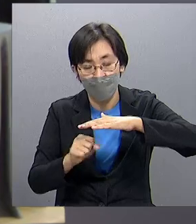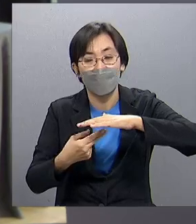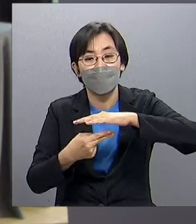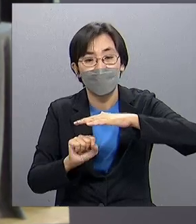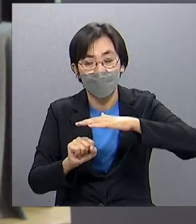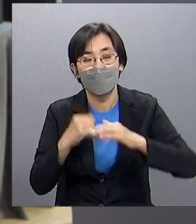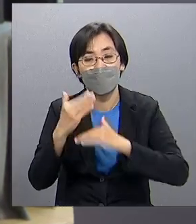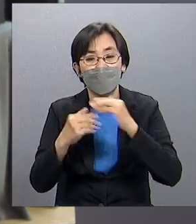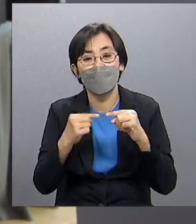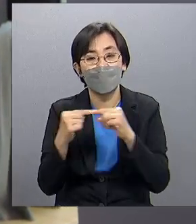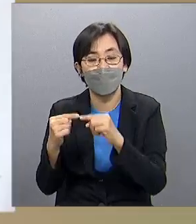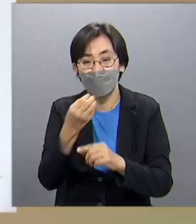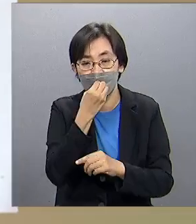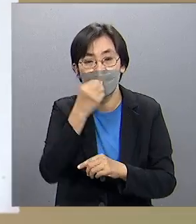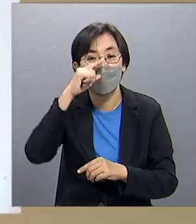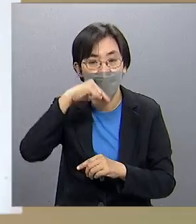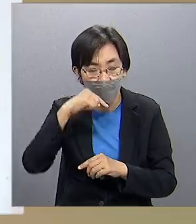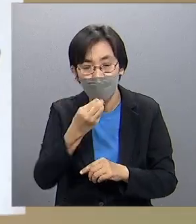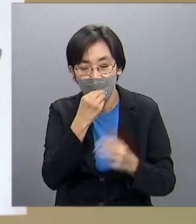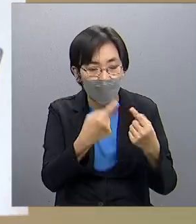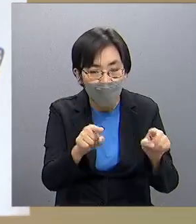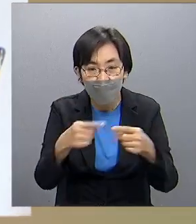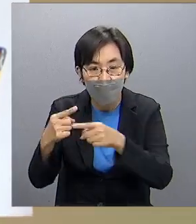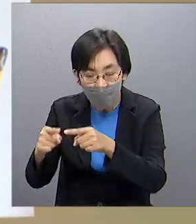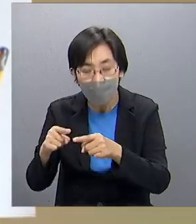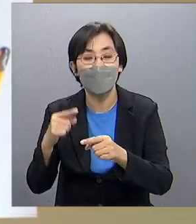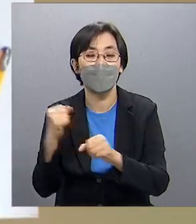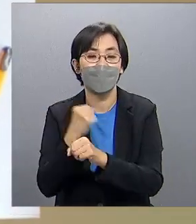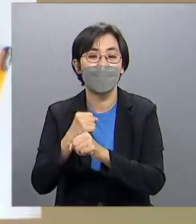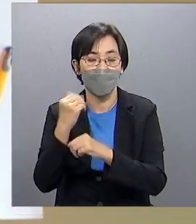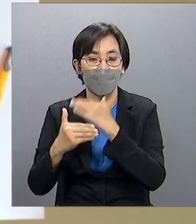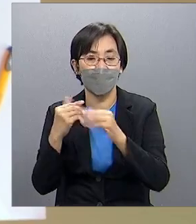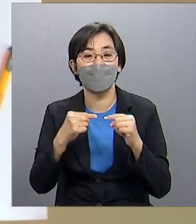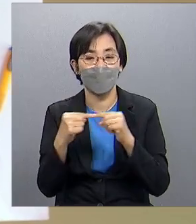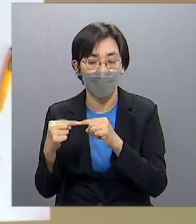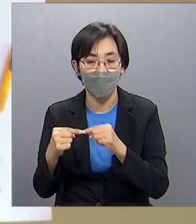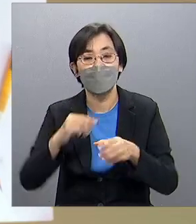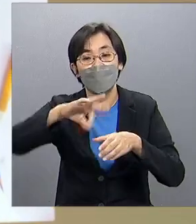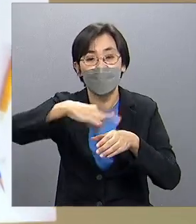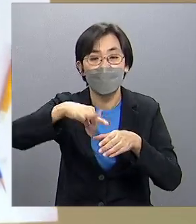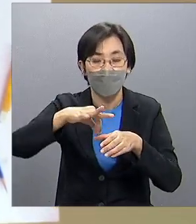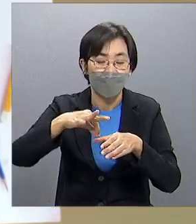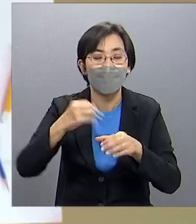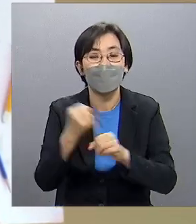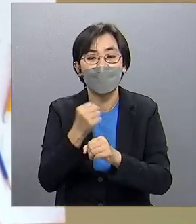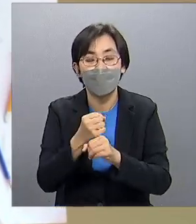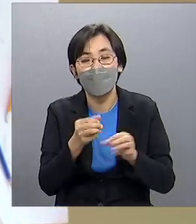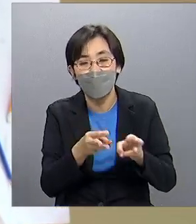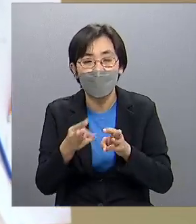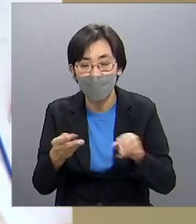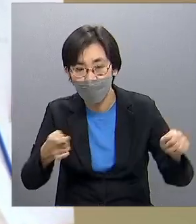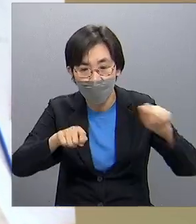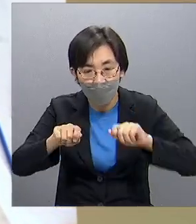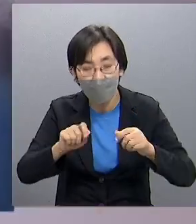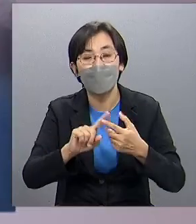ทำอาหารไทยให้มีความหลากหลายมากยิ่งขึ้นนะคะหลักสูตรบาริสต้าแล้วก็มีหลักสูตรการทำตุ๊กตาปูนปั